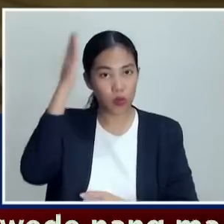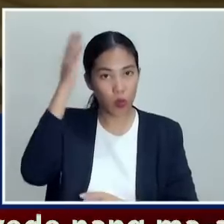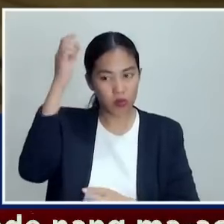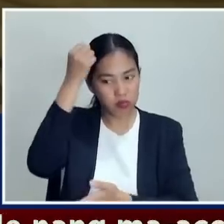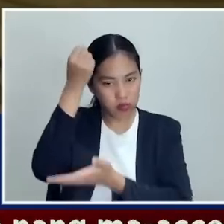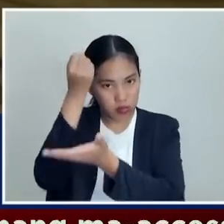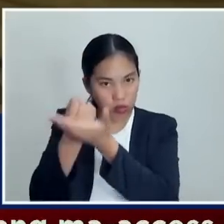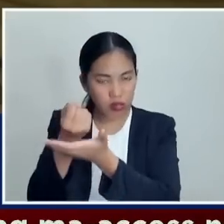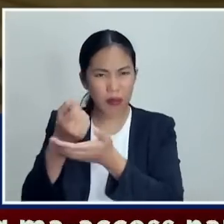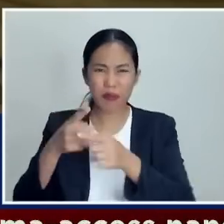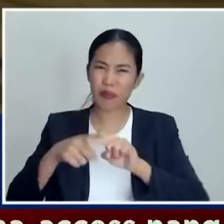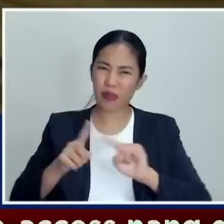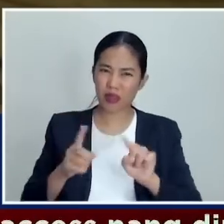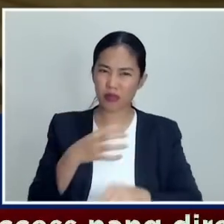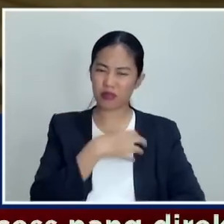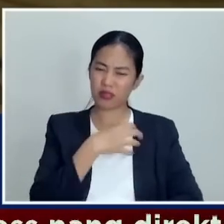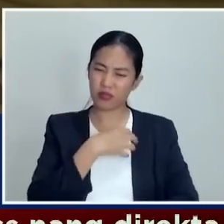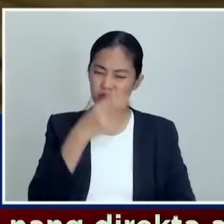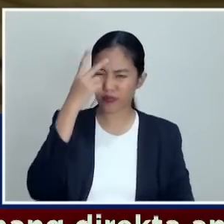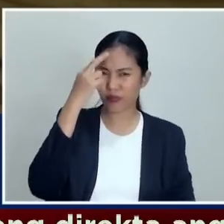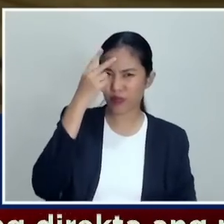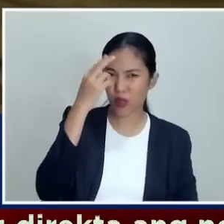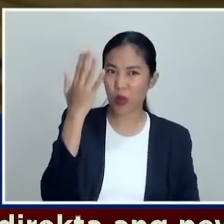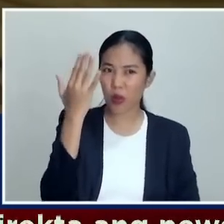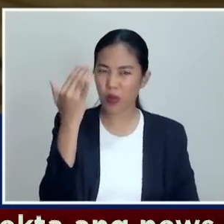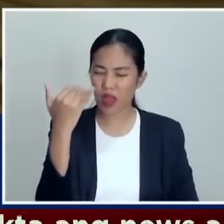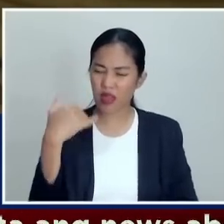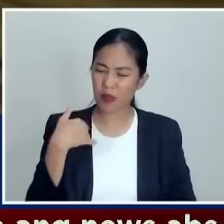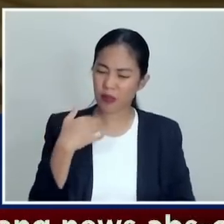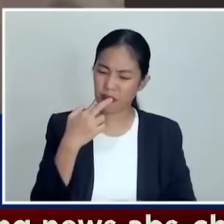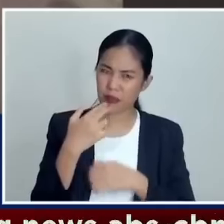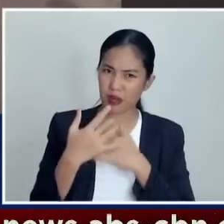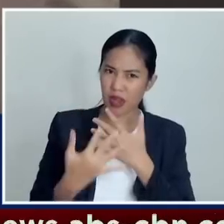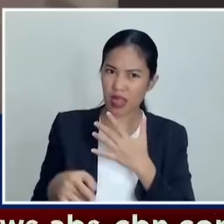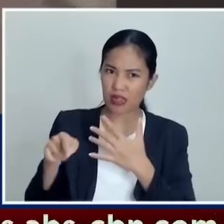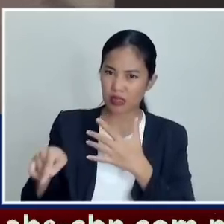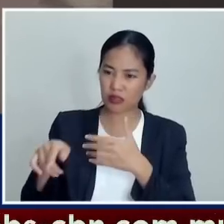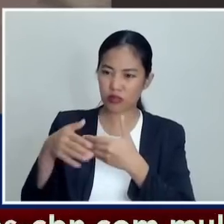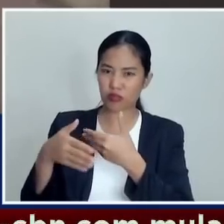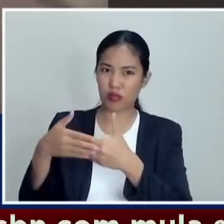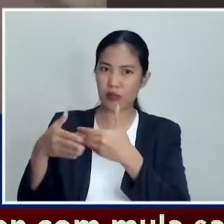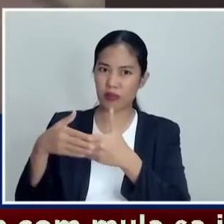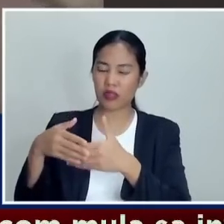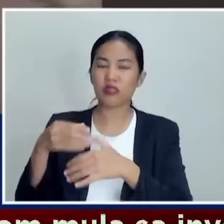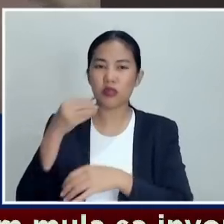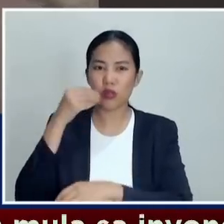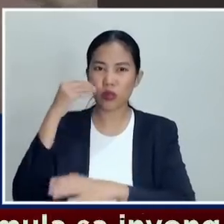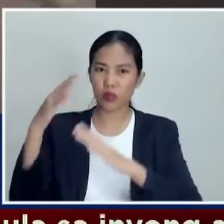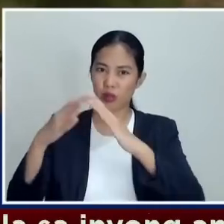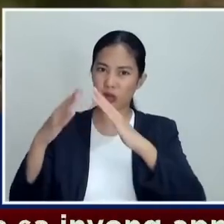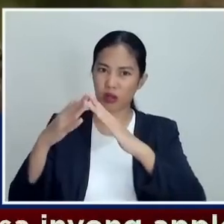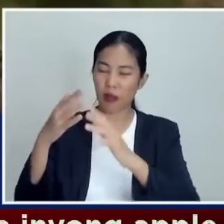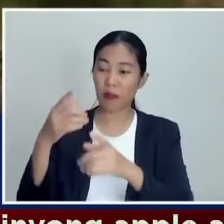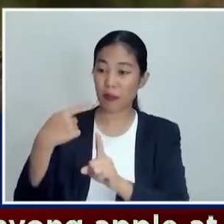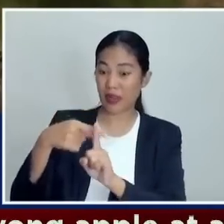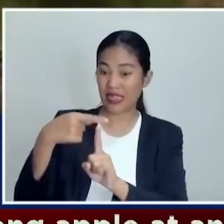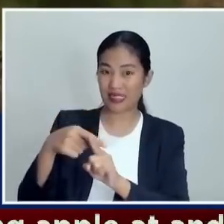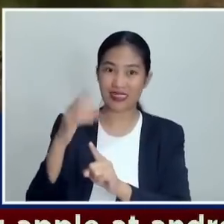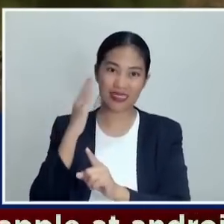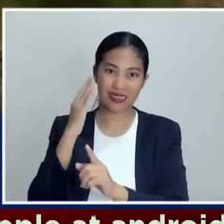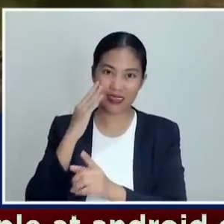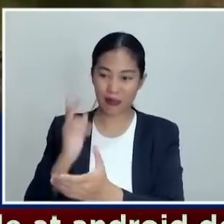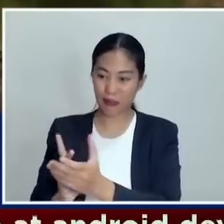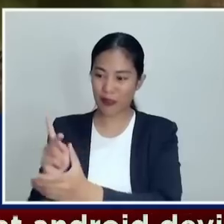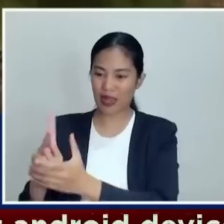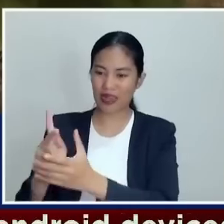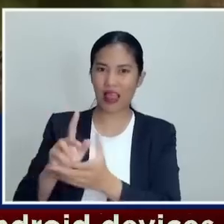Pero nagduda mga pulis dahil may nakita silang mga bakas ng dugo sa hagdan ng bahay at natumbang mga paso ng halaman. Sa autopsy